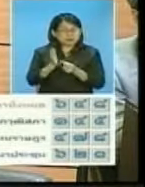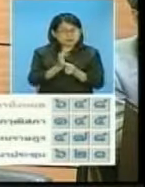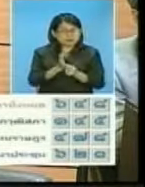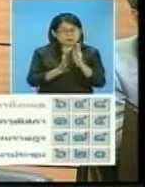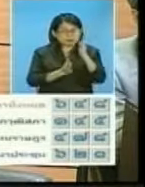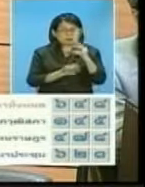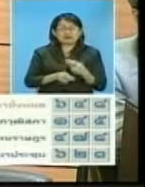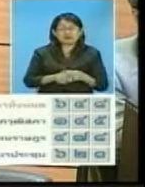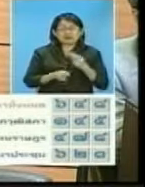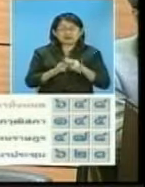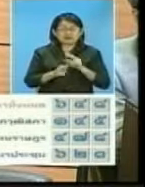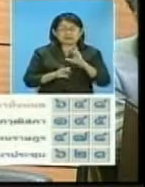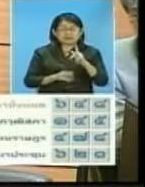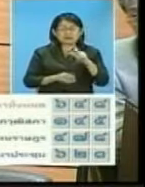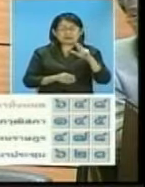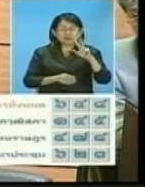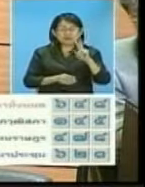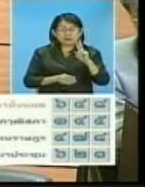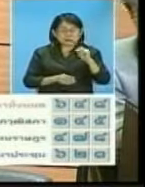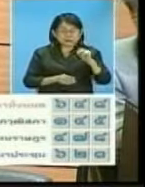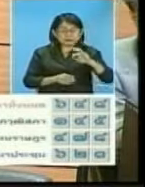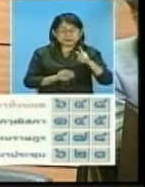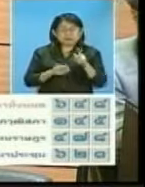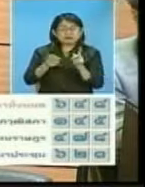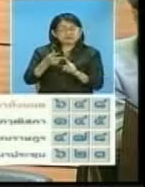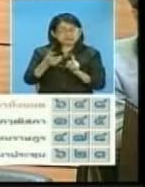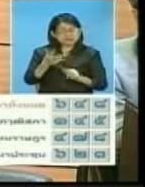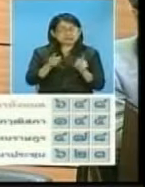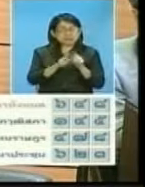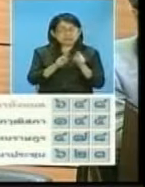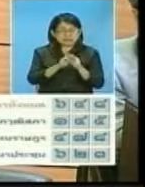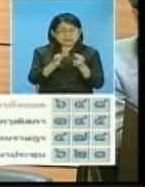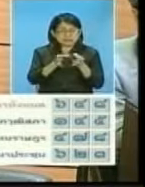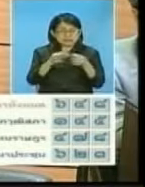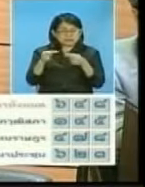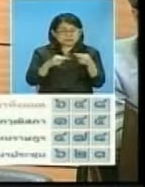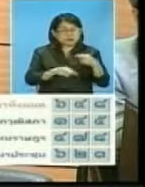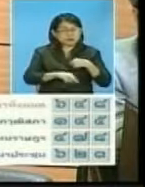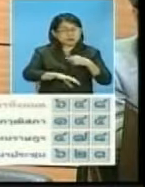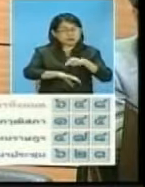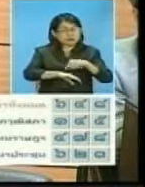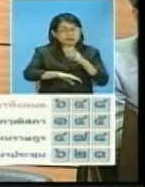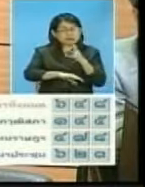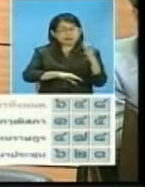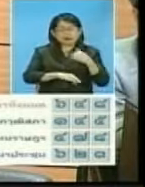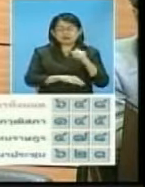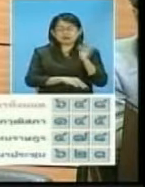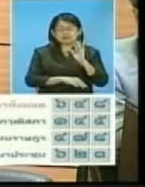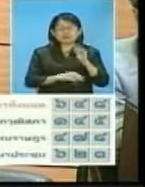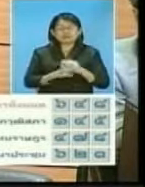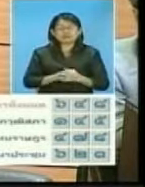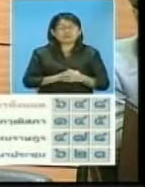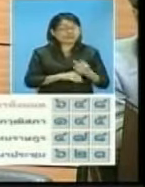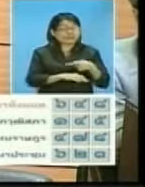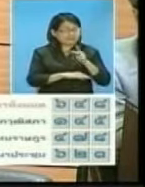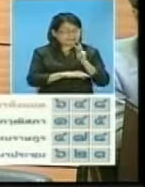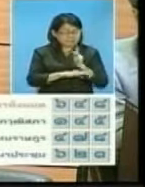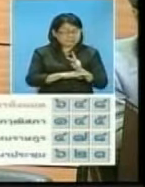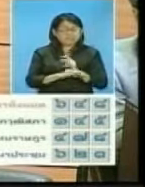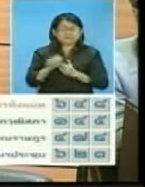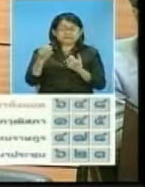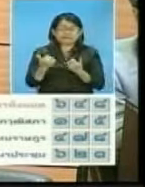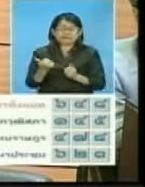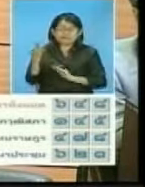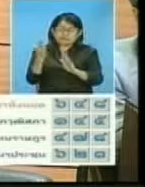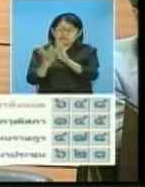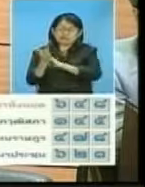อไปคือท่านจรินท่านสุยาท่านพิชัยก็ได้กราบเรียนต่อสภานี้กับผมจะไม่รบกวนเวลาท่านประธานครับประเทศเ